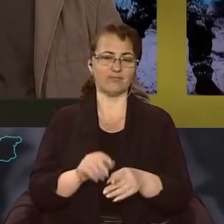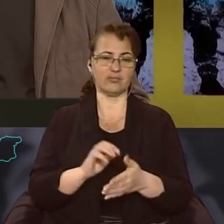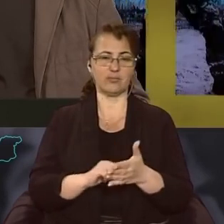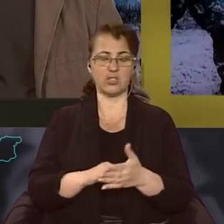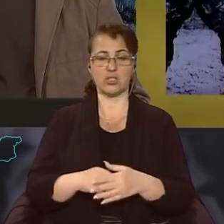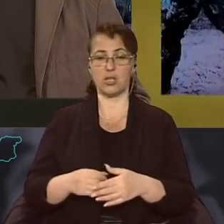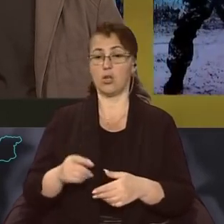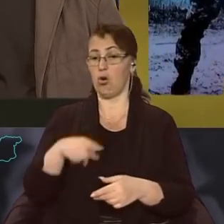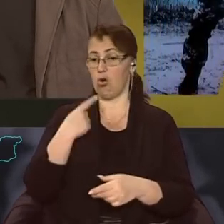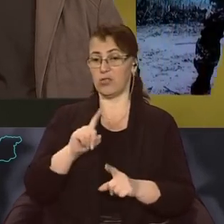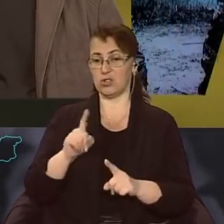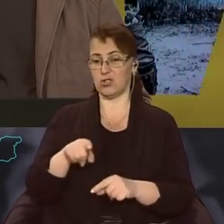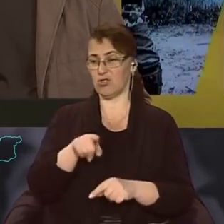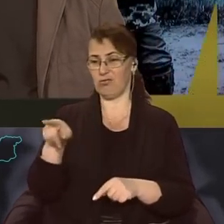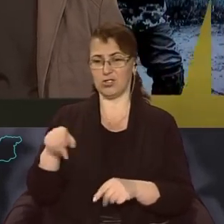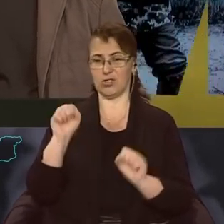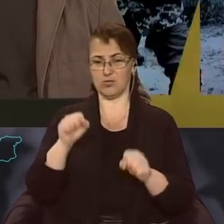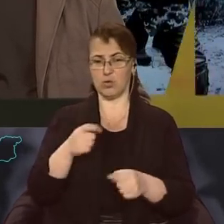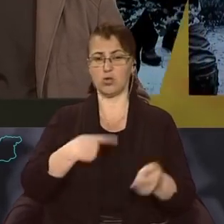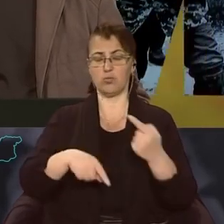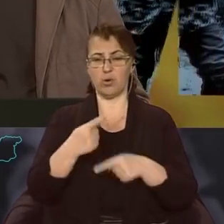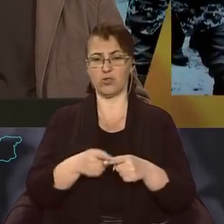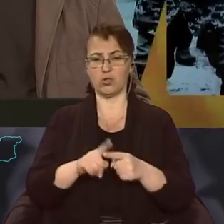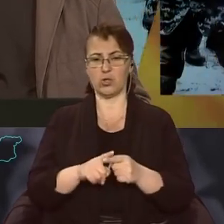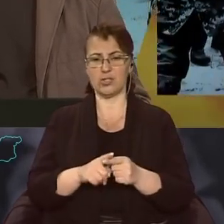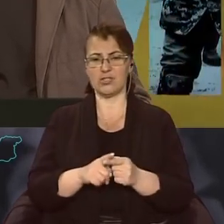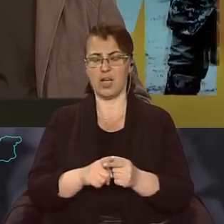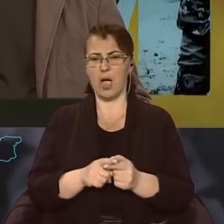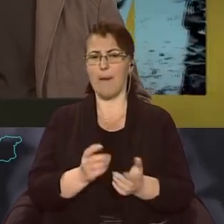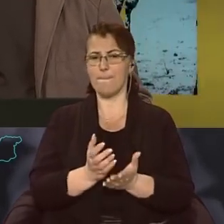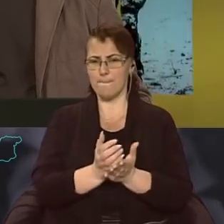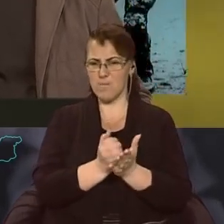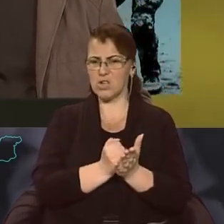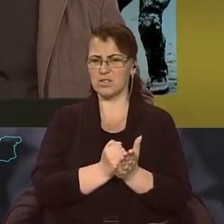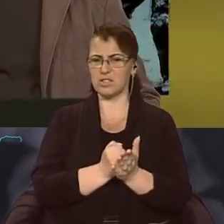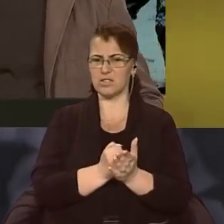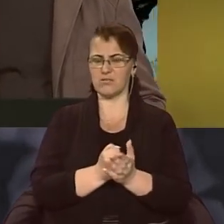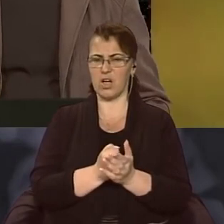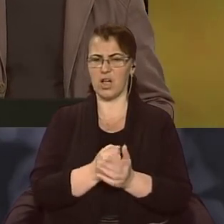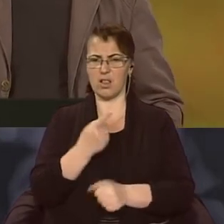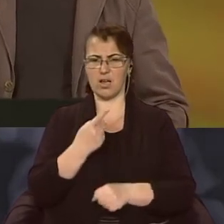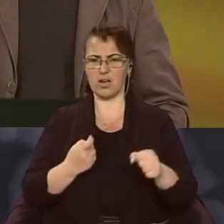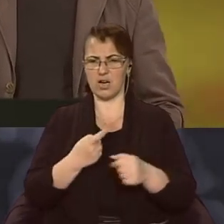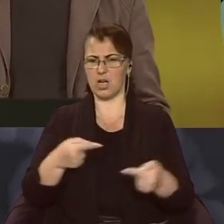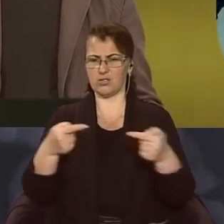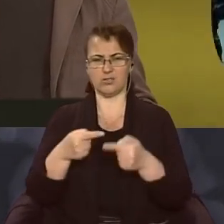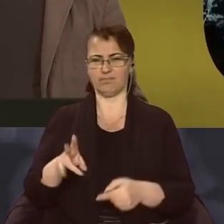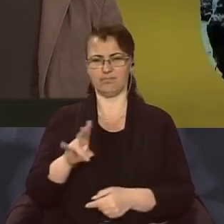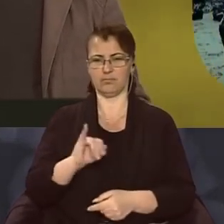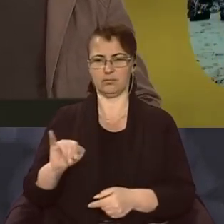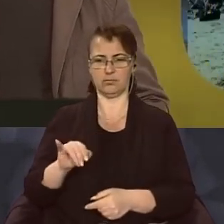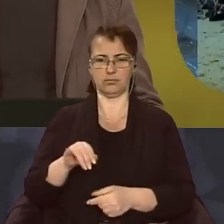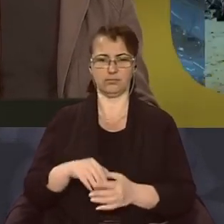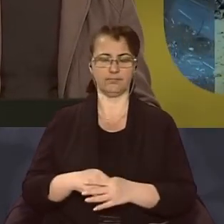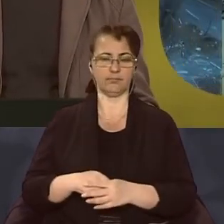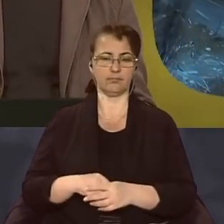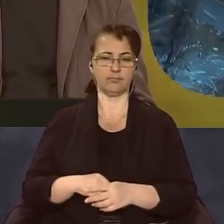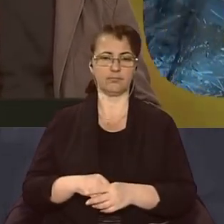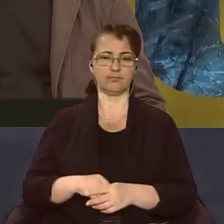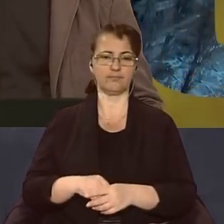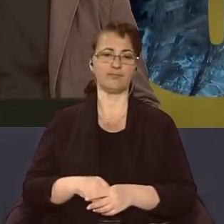вони зможуть повернути ось цей потенціал ракетних обстрілів – ні. Дякую. Вселяє певний оптимізм